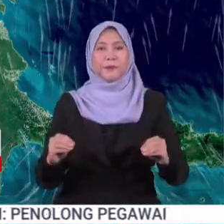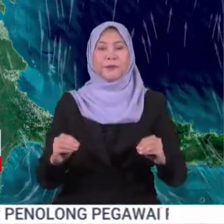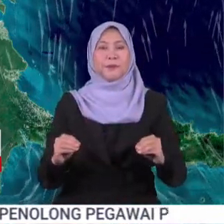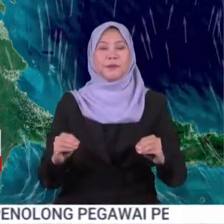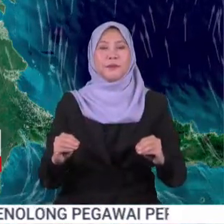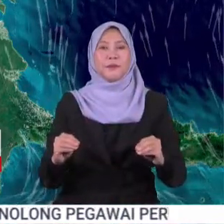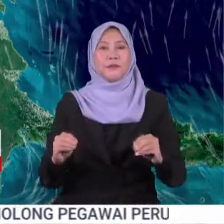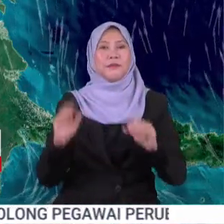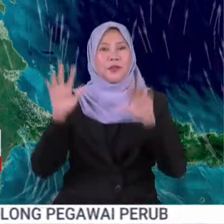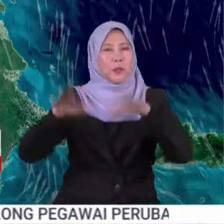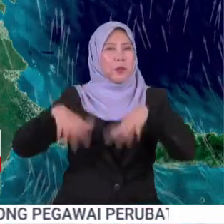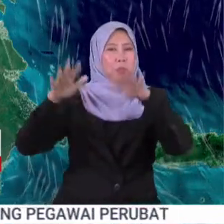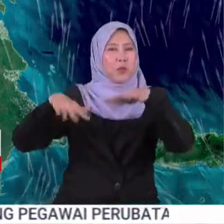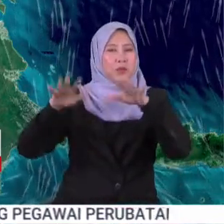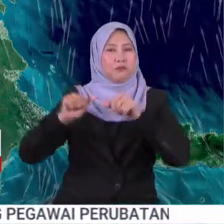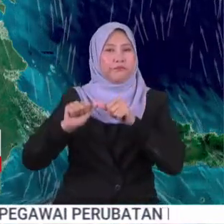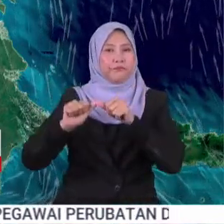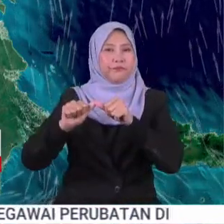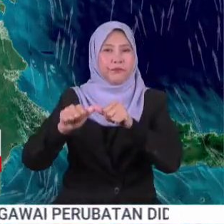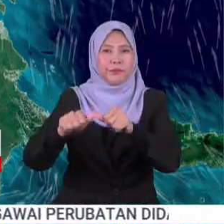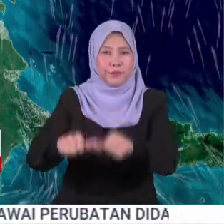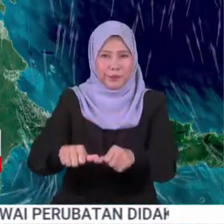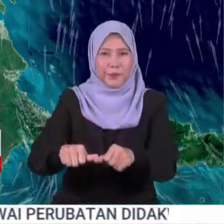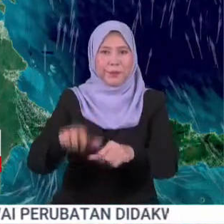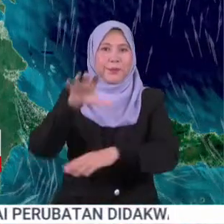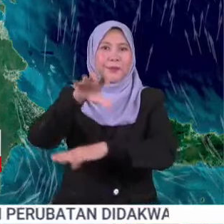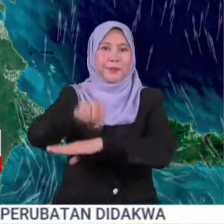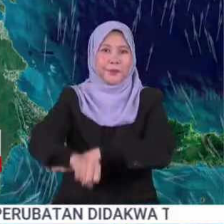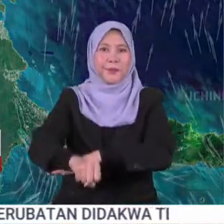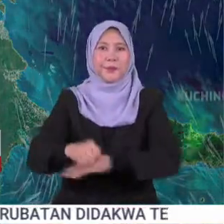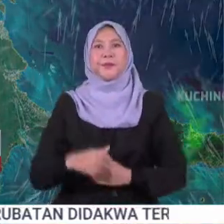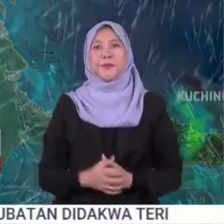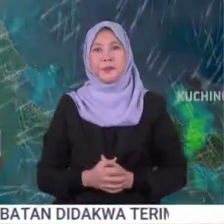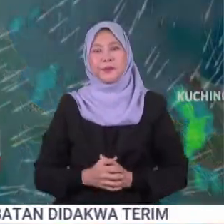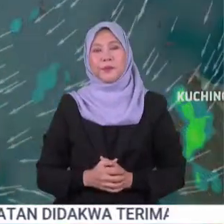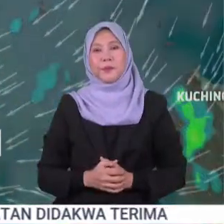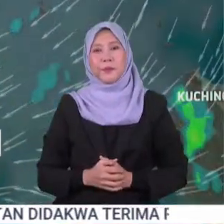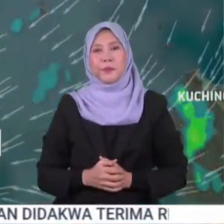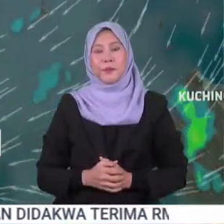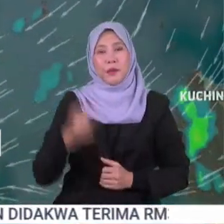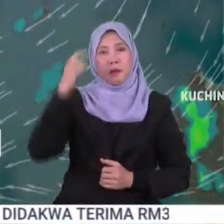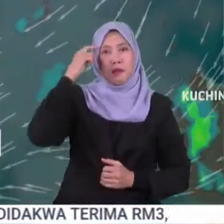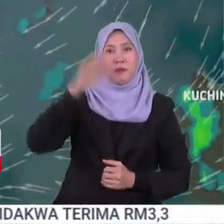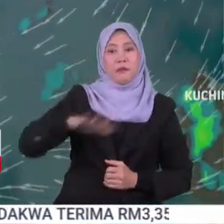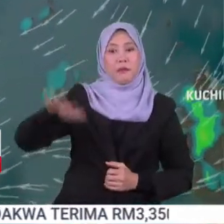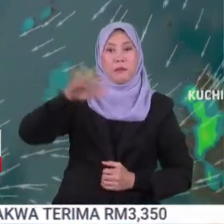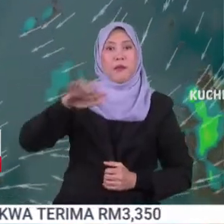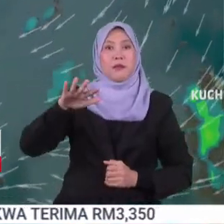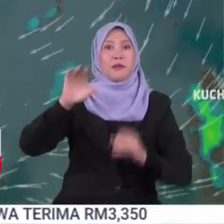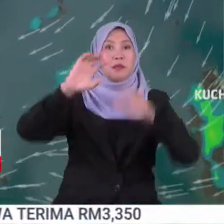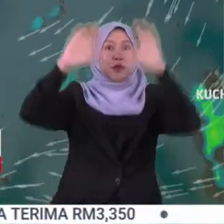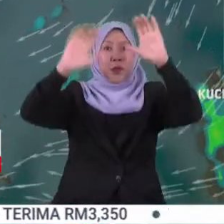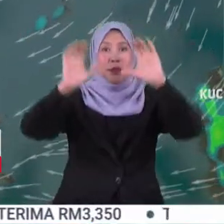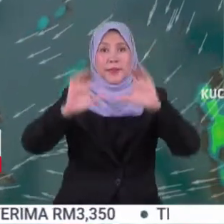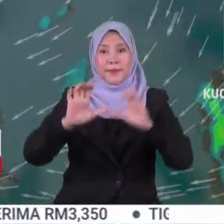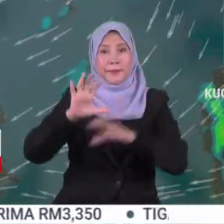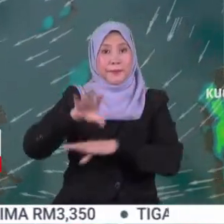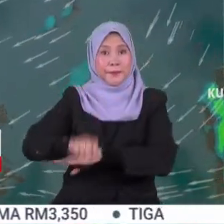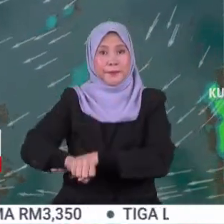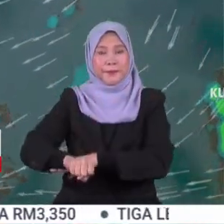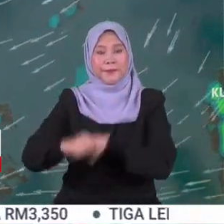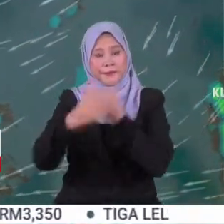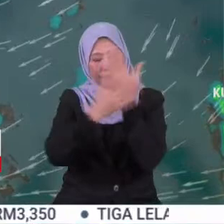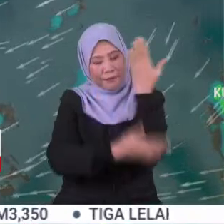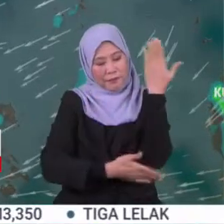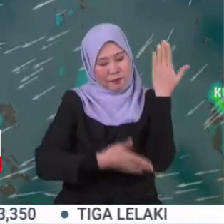dijangka boleh berlarutan sehingga ke awal malam nanti. Manakala bagi ramalan cuaca lewat malam nanti, di